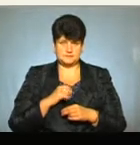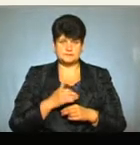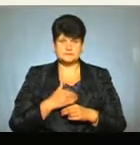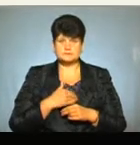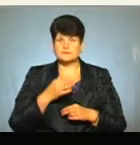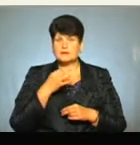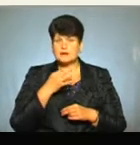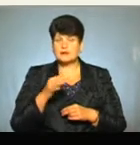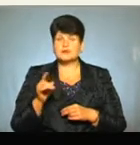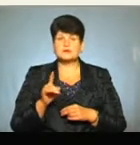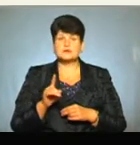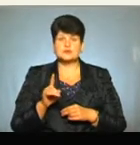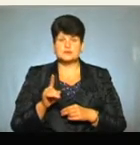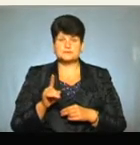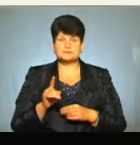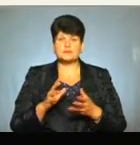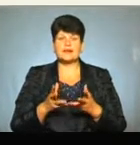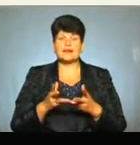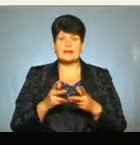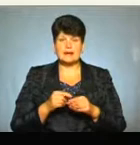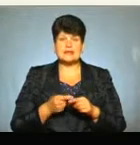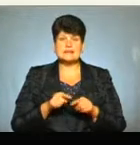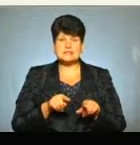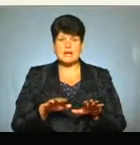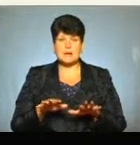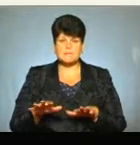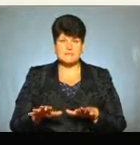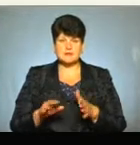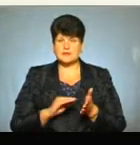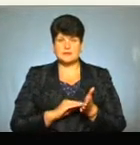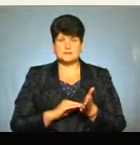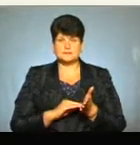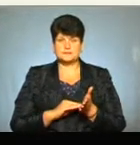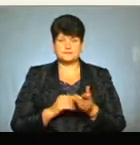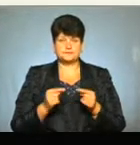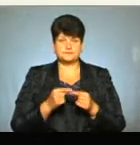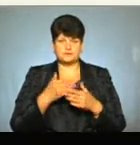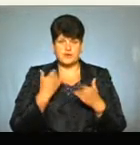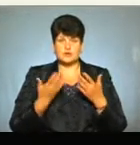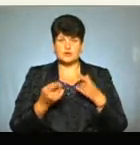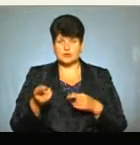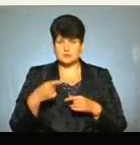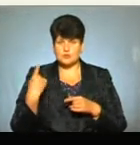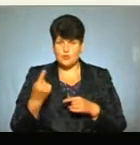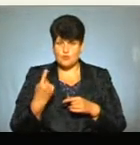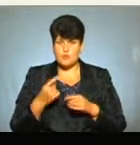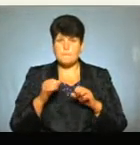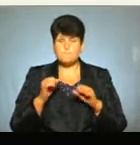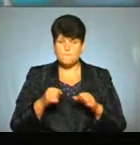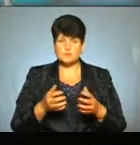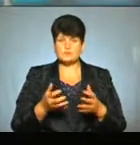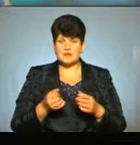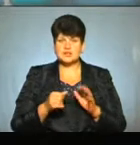Хочу зазначити, що дана кількість таких місць не регламентована. Тобто, якщо Тернопільська область